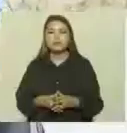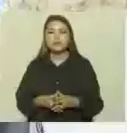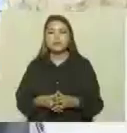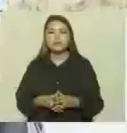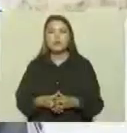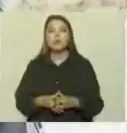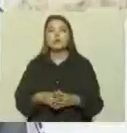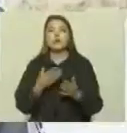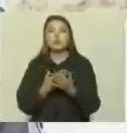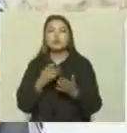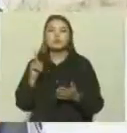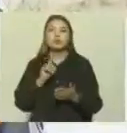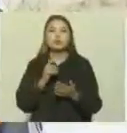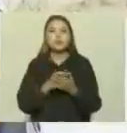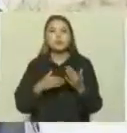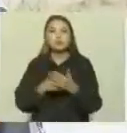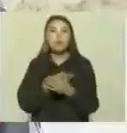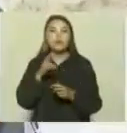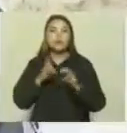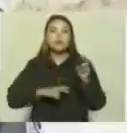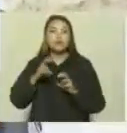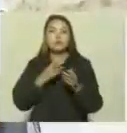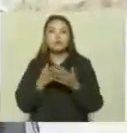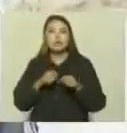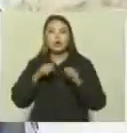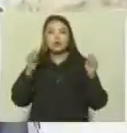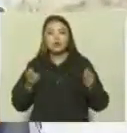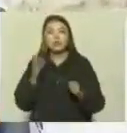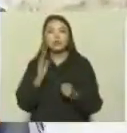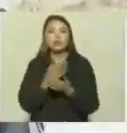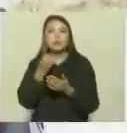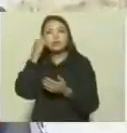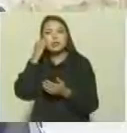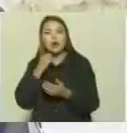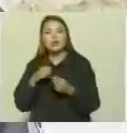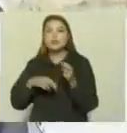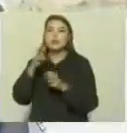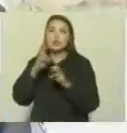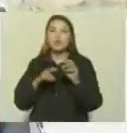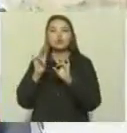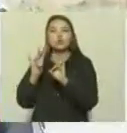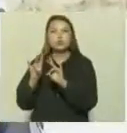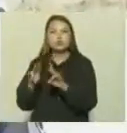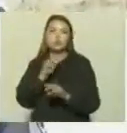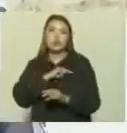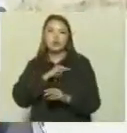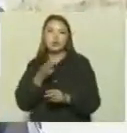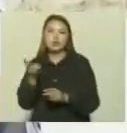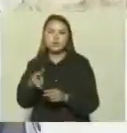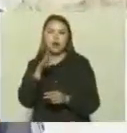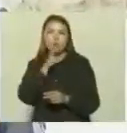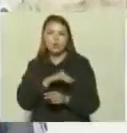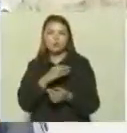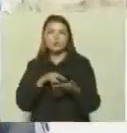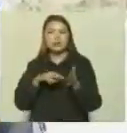После ввода в эксплуатацию нового завода у нас есть планы повысить безопасность на старом заводе и оставить его в эксплуатации. Для этого сейчас